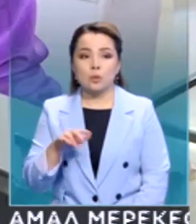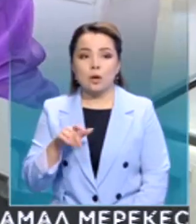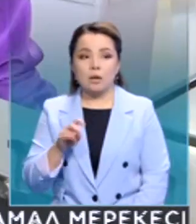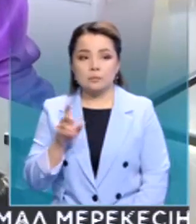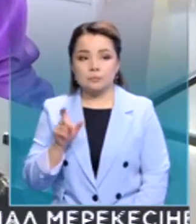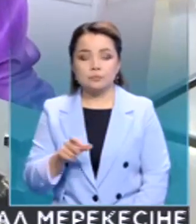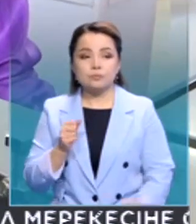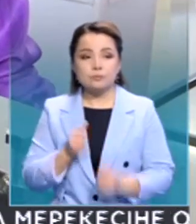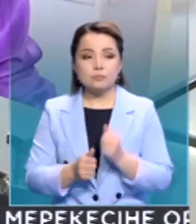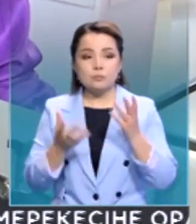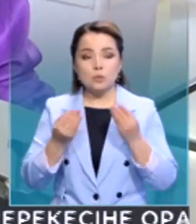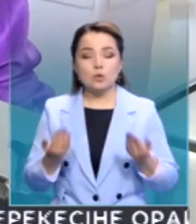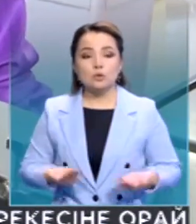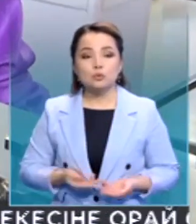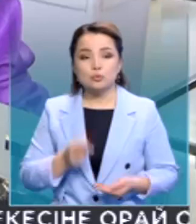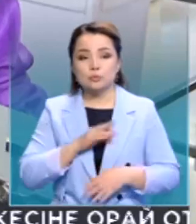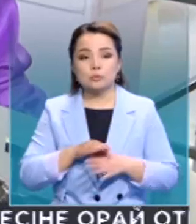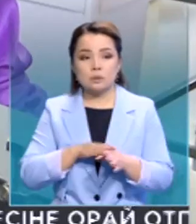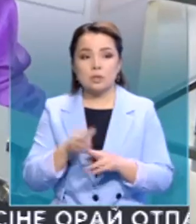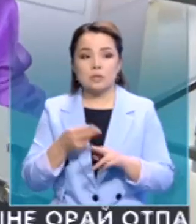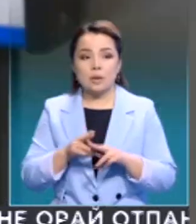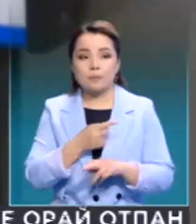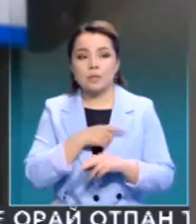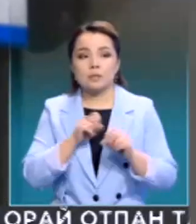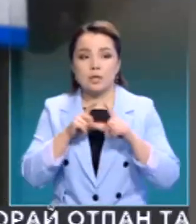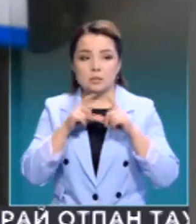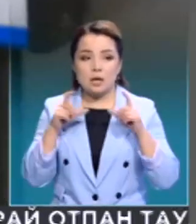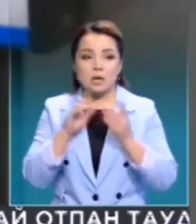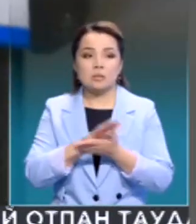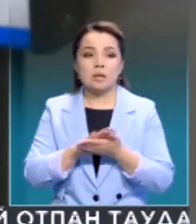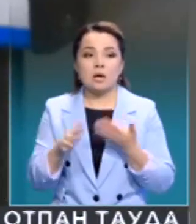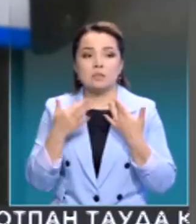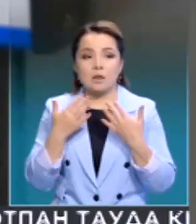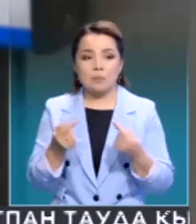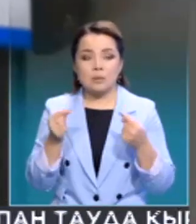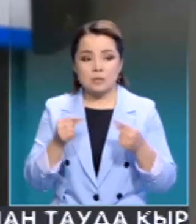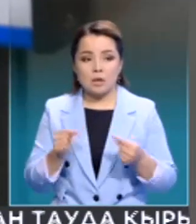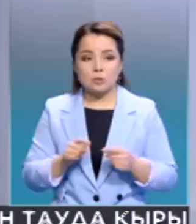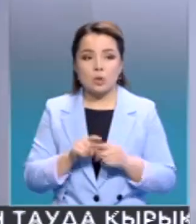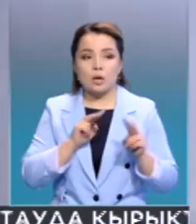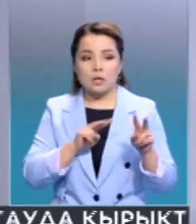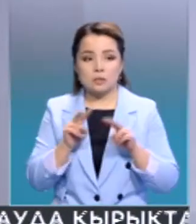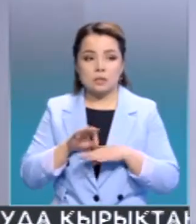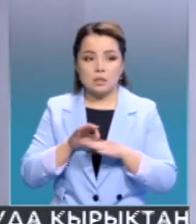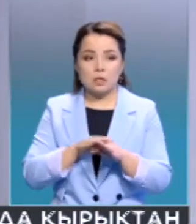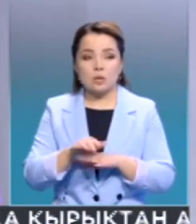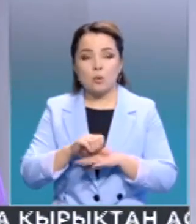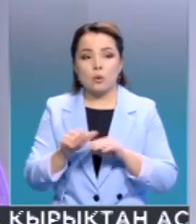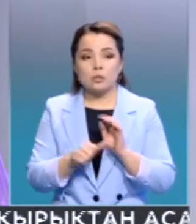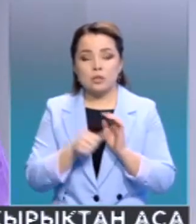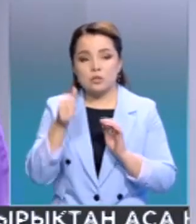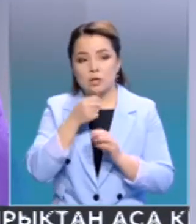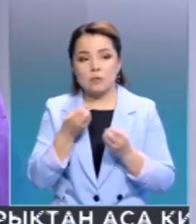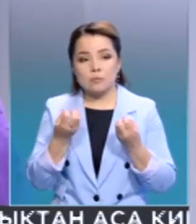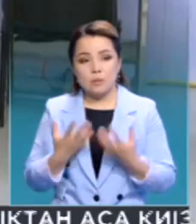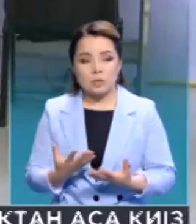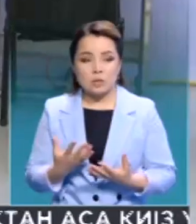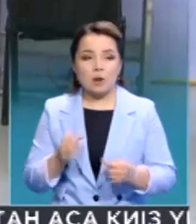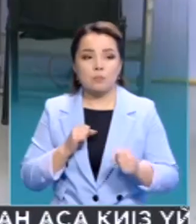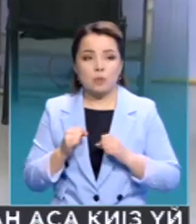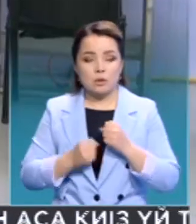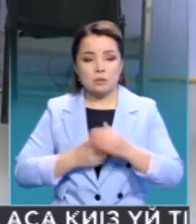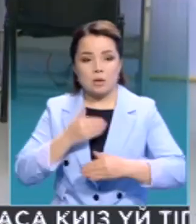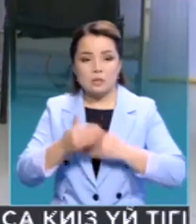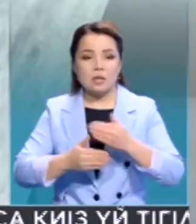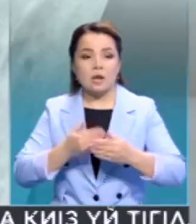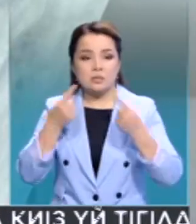Жалғасованың күнделікті жұмысы осы. Медициналық маскалардың таза әрі талапқа сай болып шығуын қадағалайды. 16 жыл ішінде қарапайым қызметкерден бригадерлікке, одан